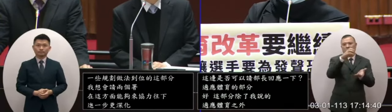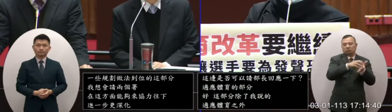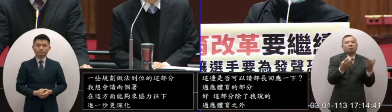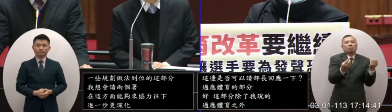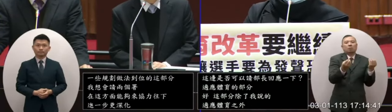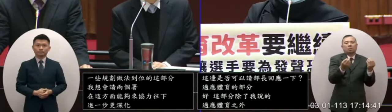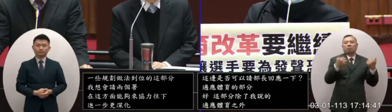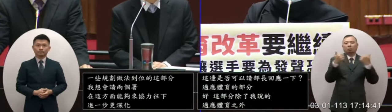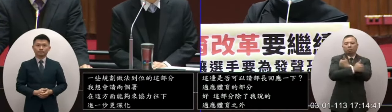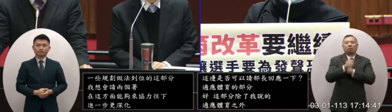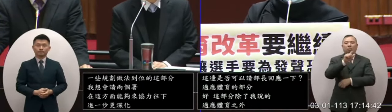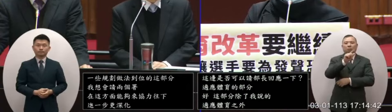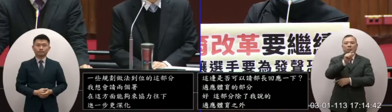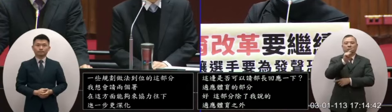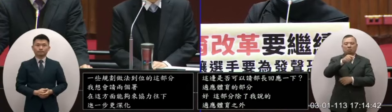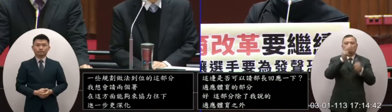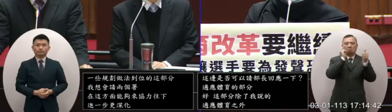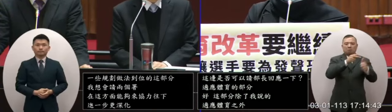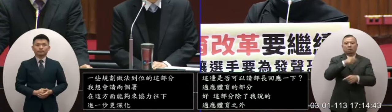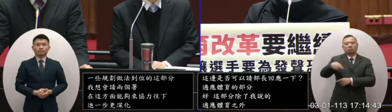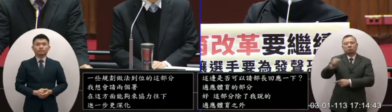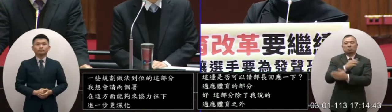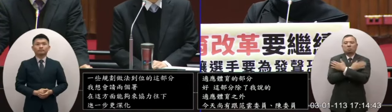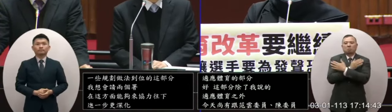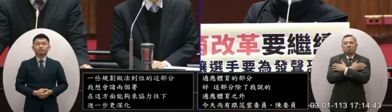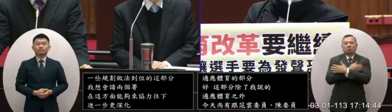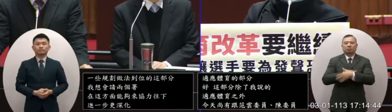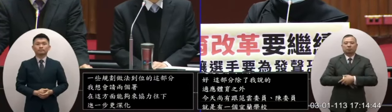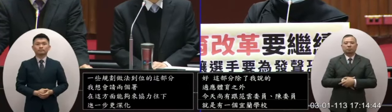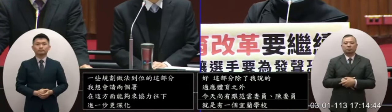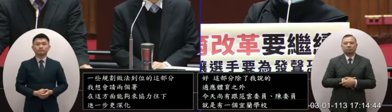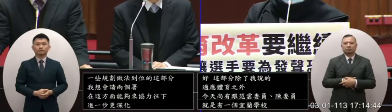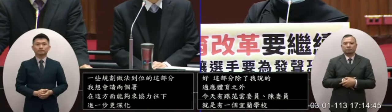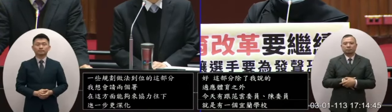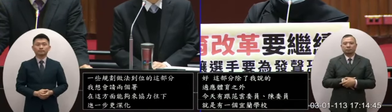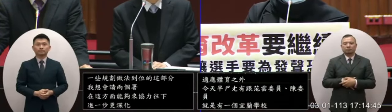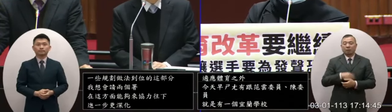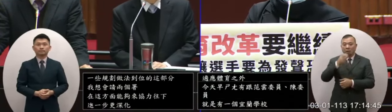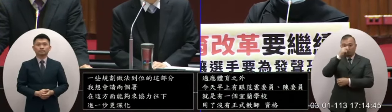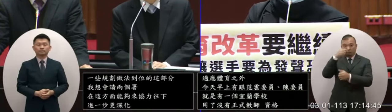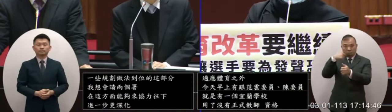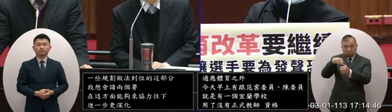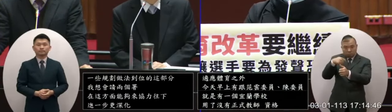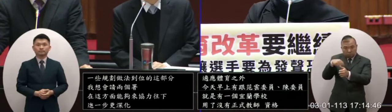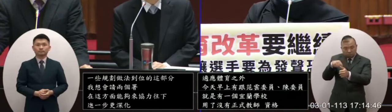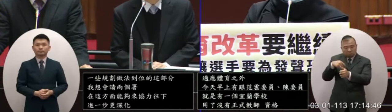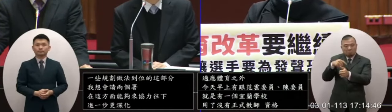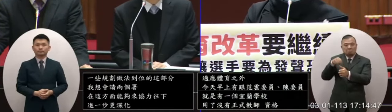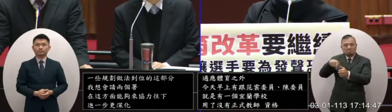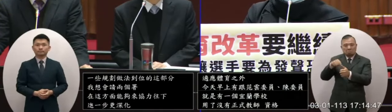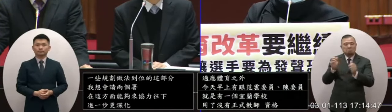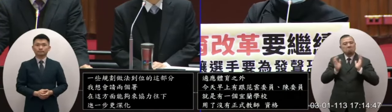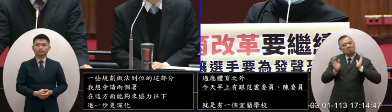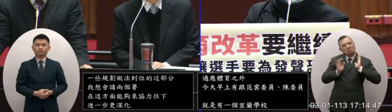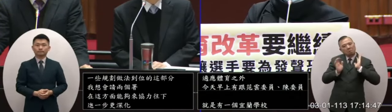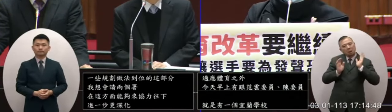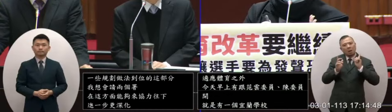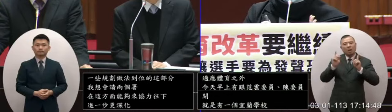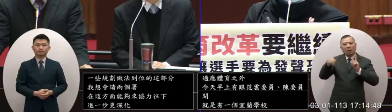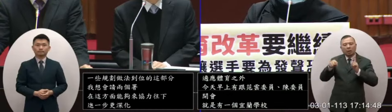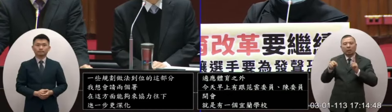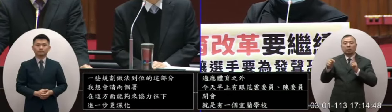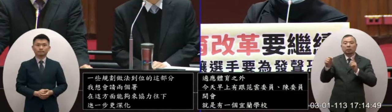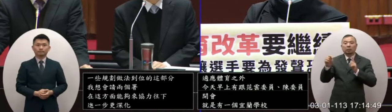代理老师去现场，去幼教的现场对待特教的幼教幼童有非常不当的体罚